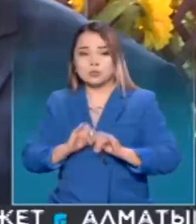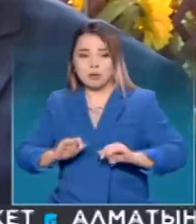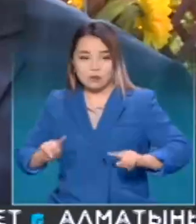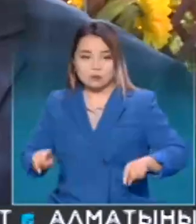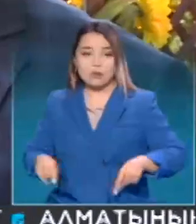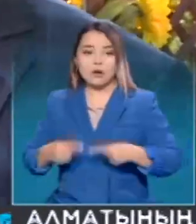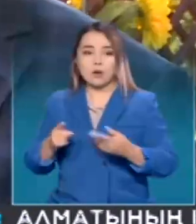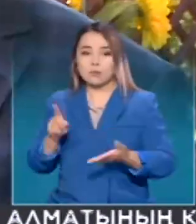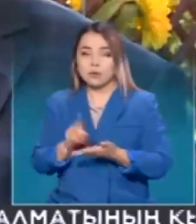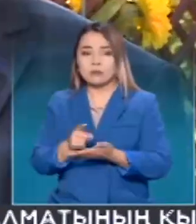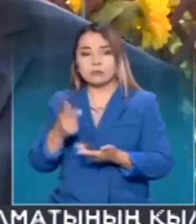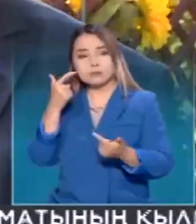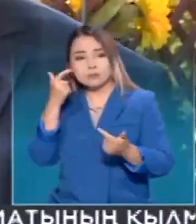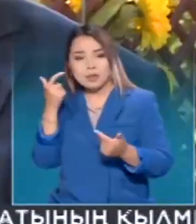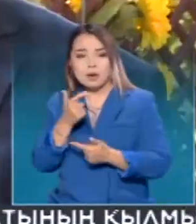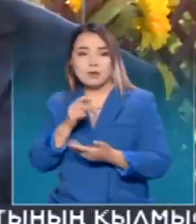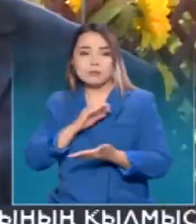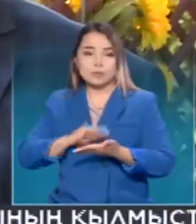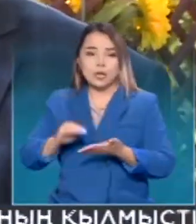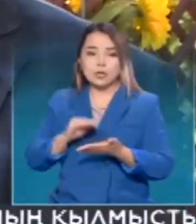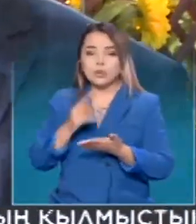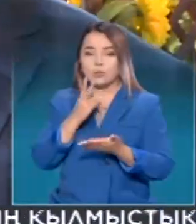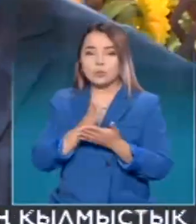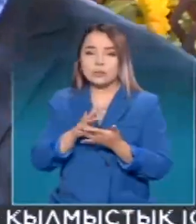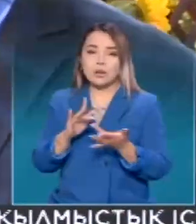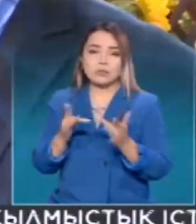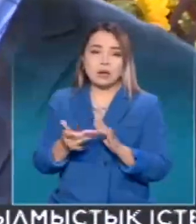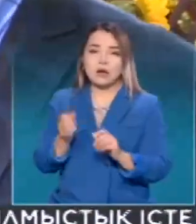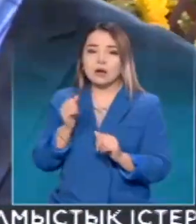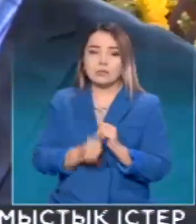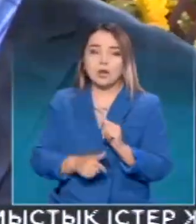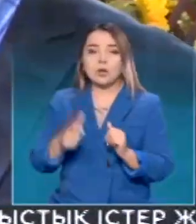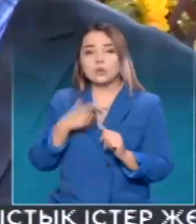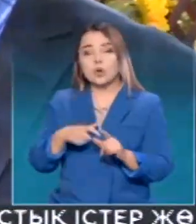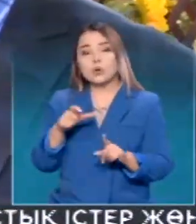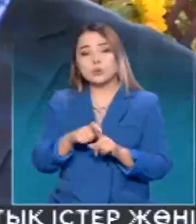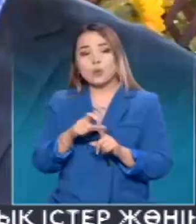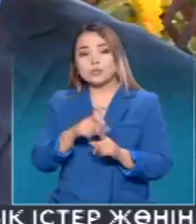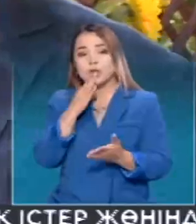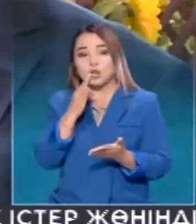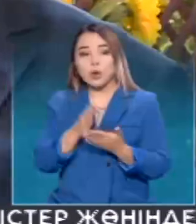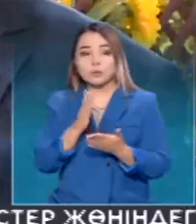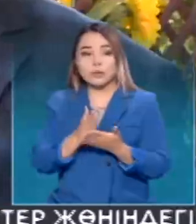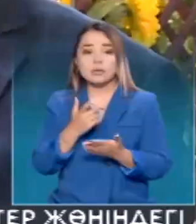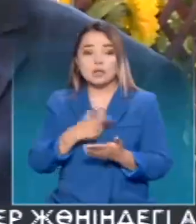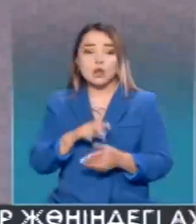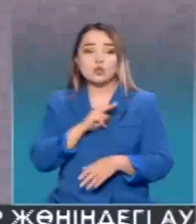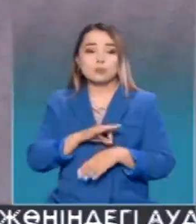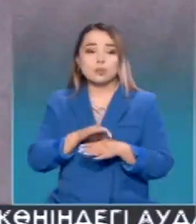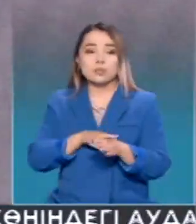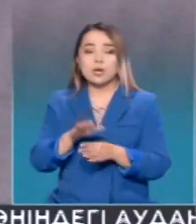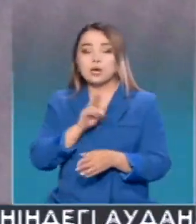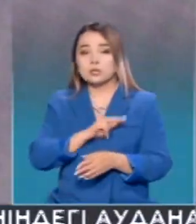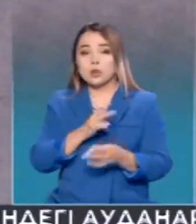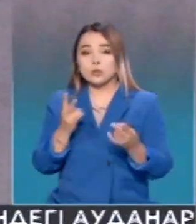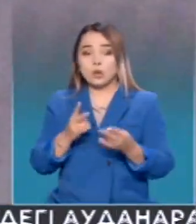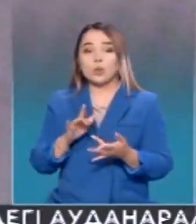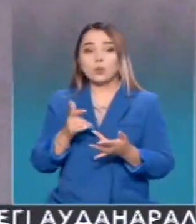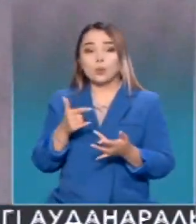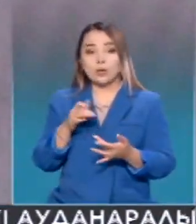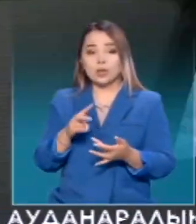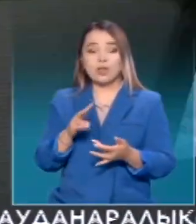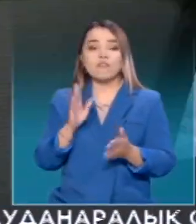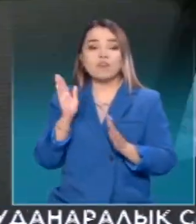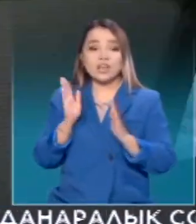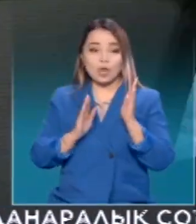біздегі үлкен өзгерістерді бастайды деп отырмын да, әркім өз сөзіне жауап беріп, өз сөзімен жұмыс істеу керек. Енді Google,